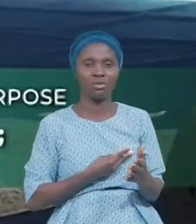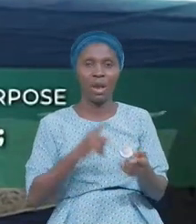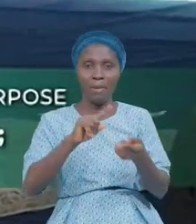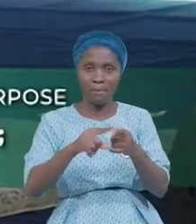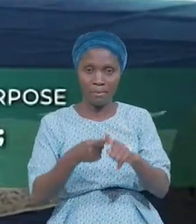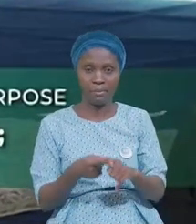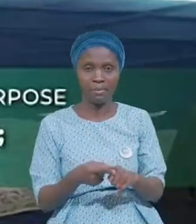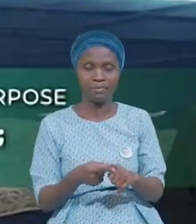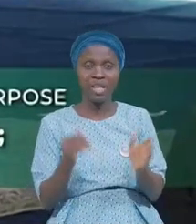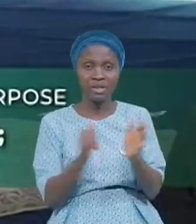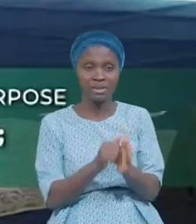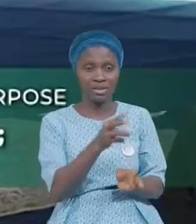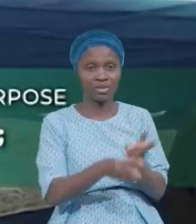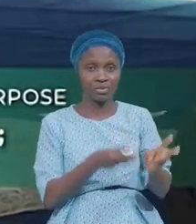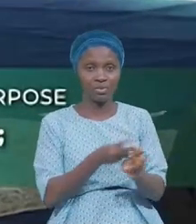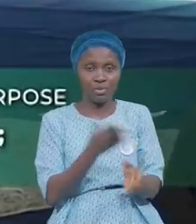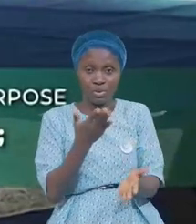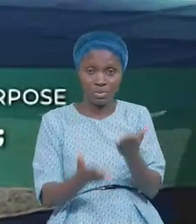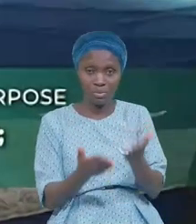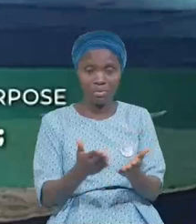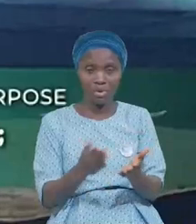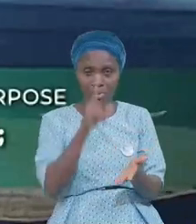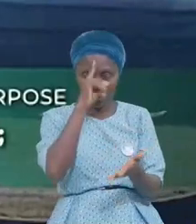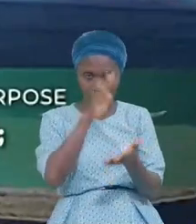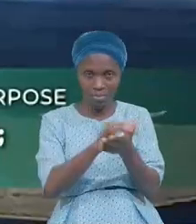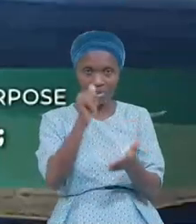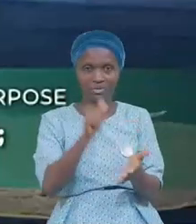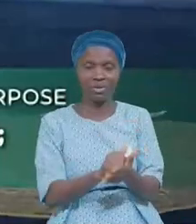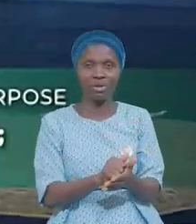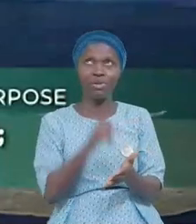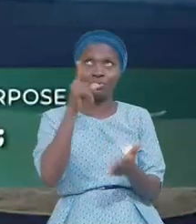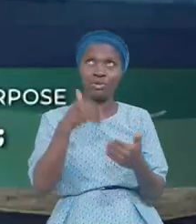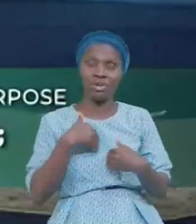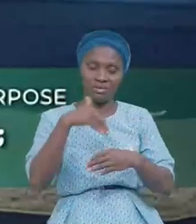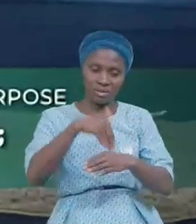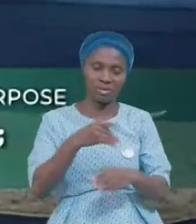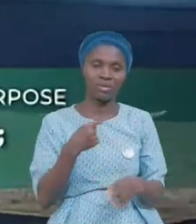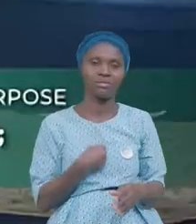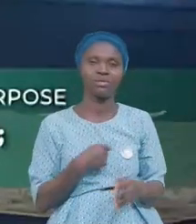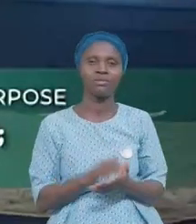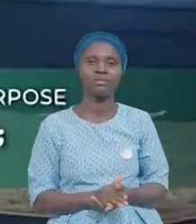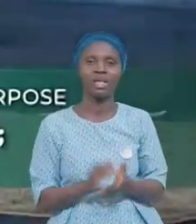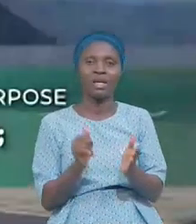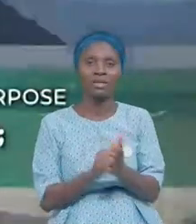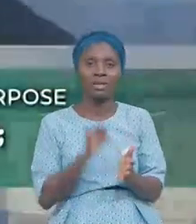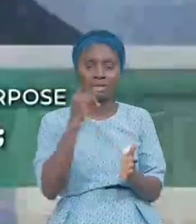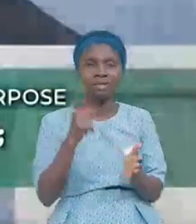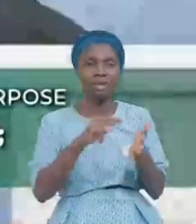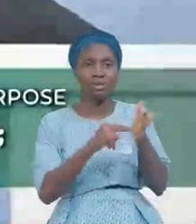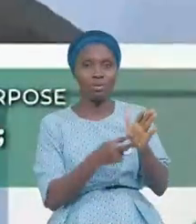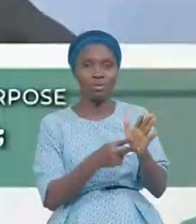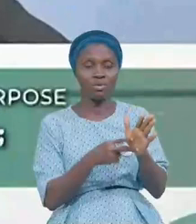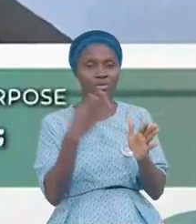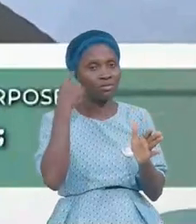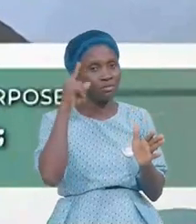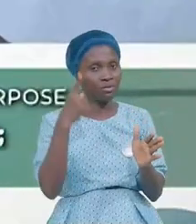Pour que le monde croie que tu m'as envoyé. Ça, c'est l'objectif pour le